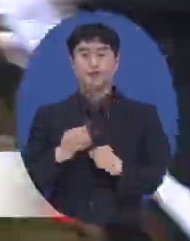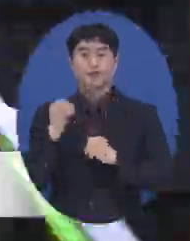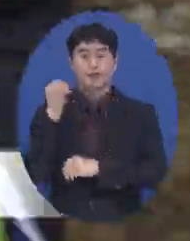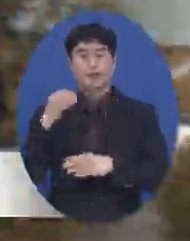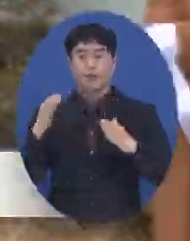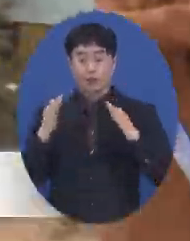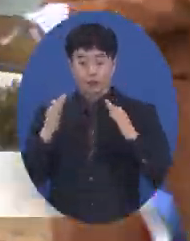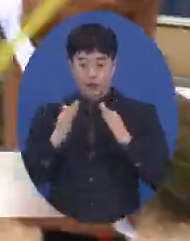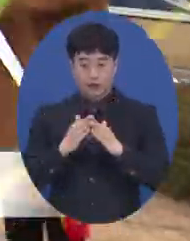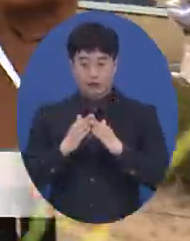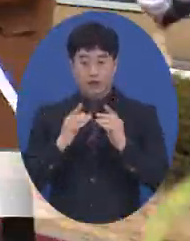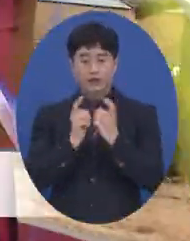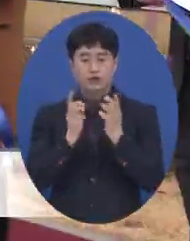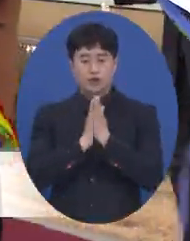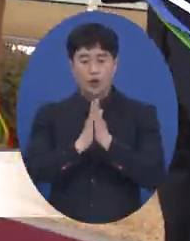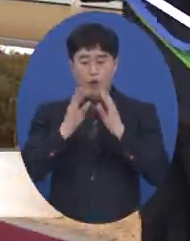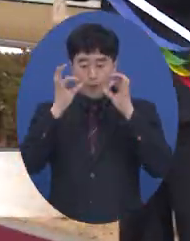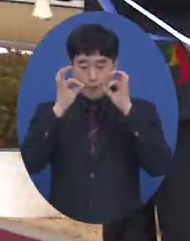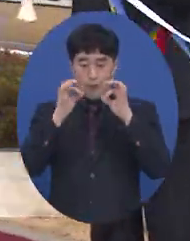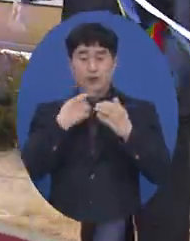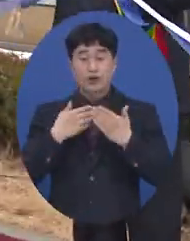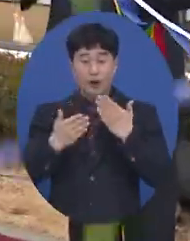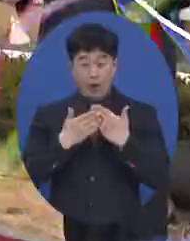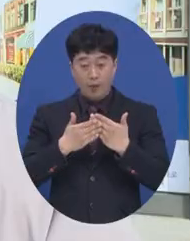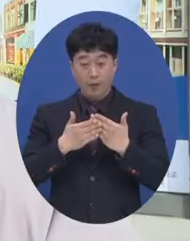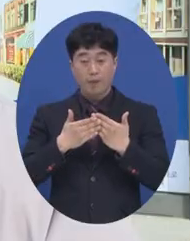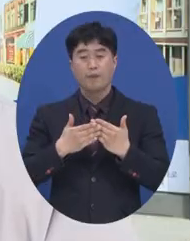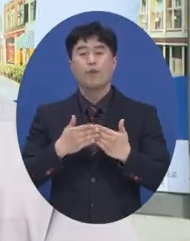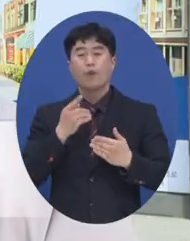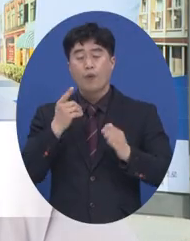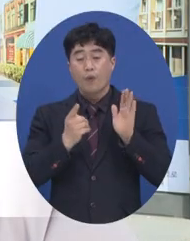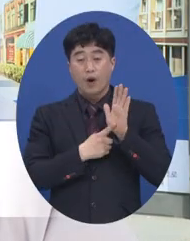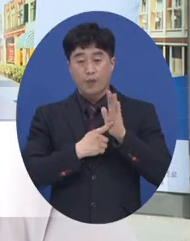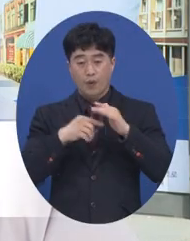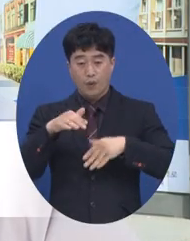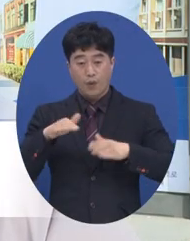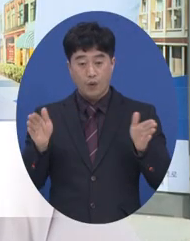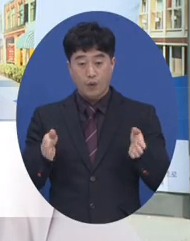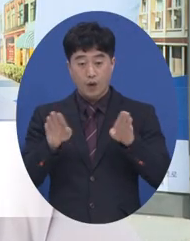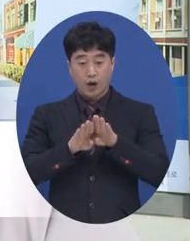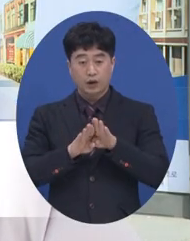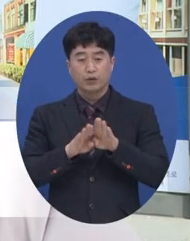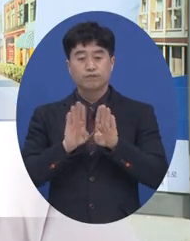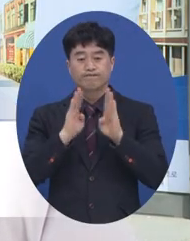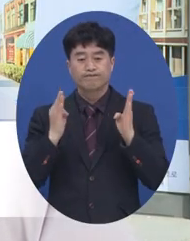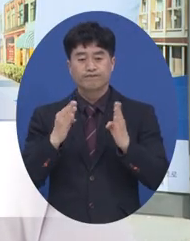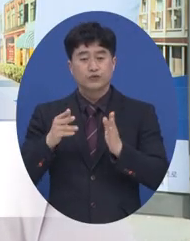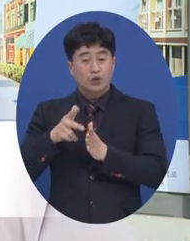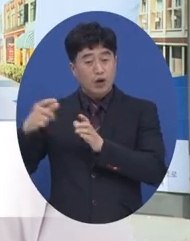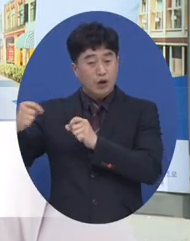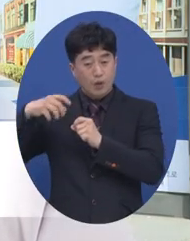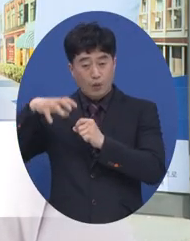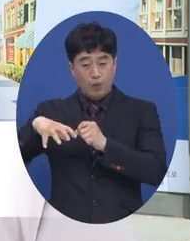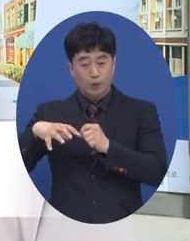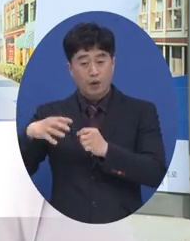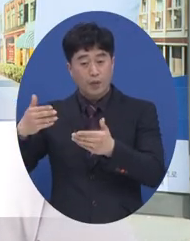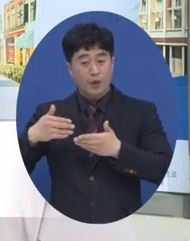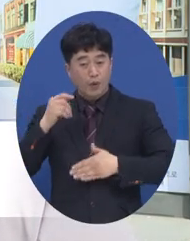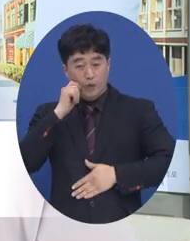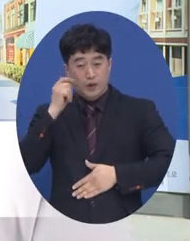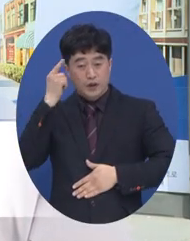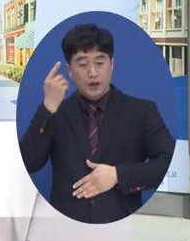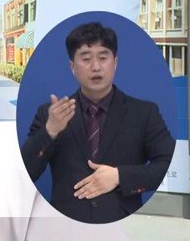보고 체험할 수 있는 홍보관도 열었습니다. 역세권 자체에서는 잘 이용하지 못한다 이런 인식이 있었는데 저희